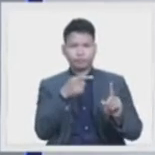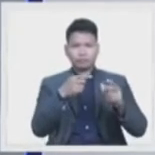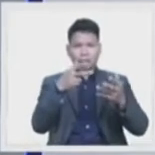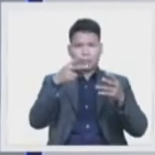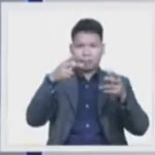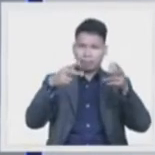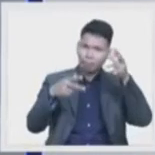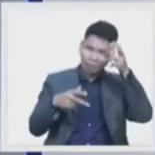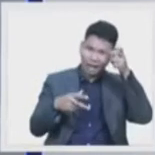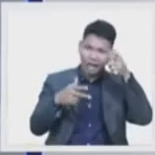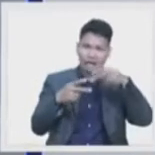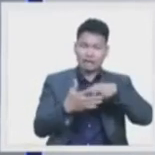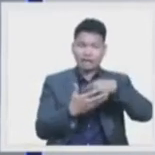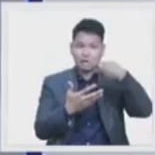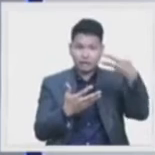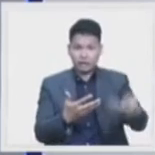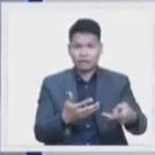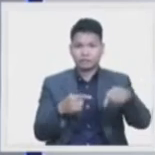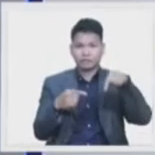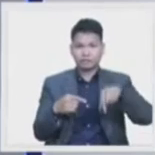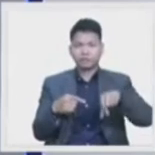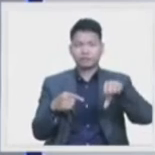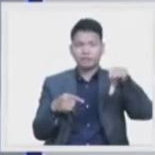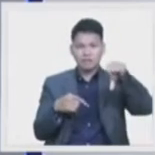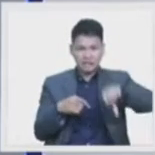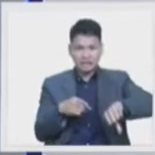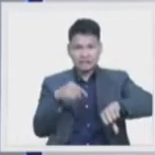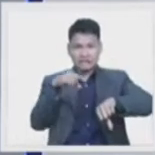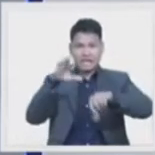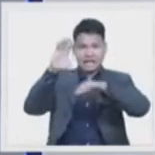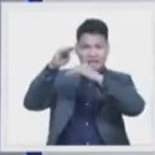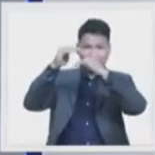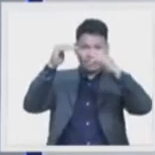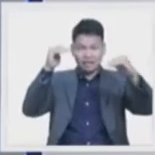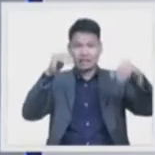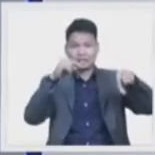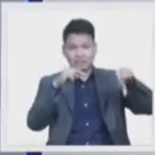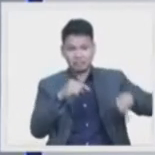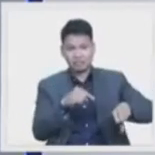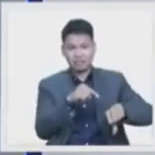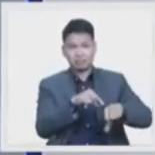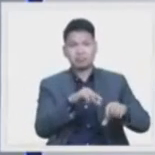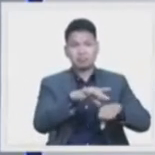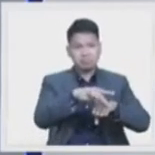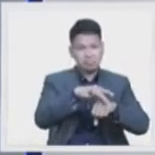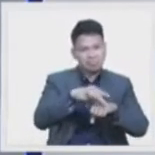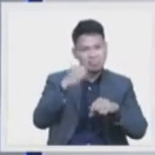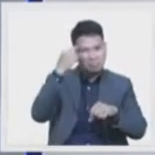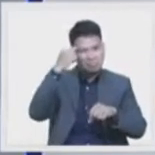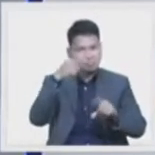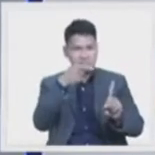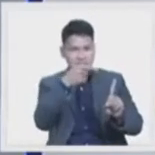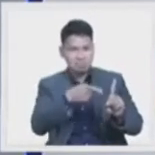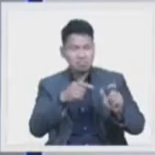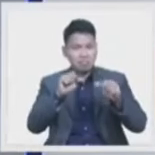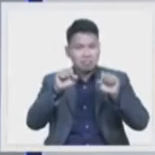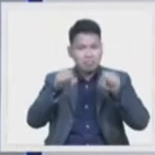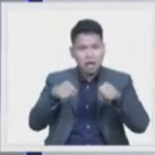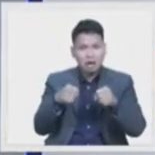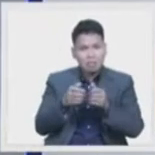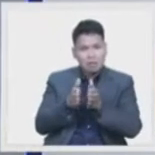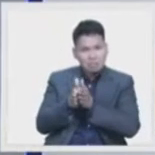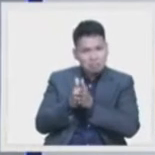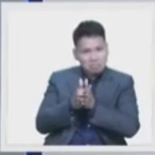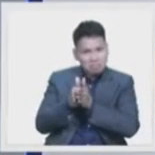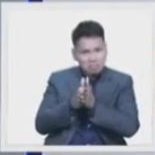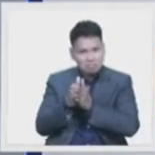nga dini sa yuta, basin pa siya makabawi, ug tinuod mga kagalaan. Siya misulod sa